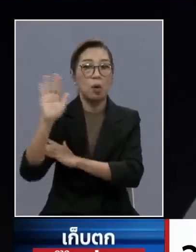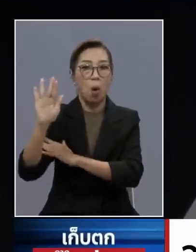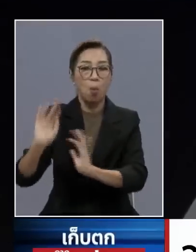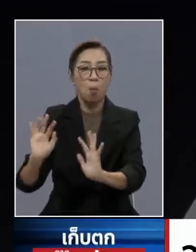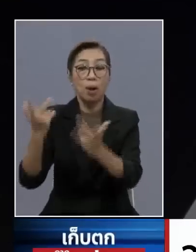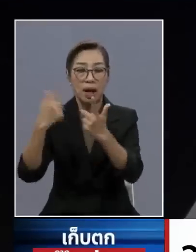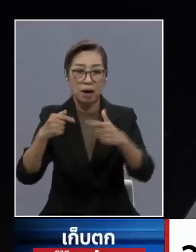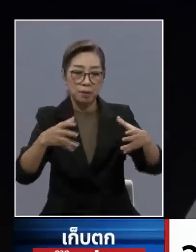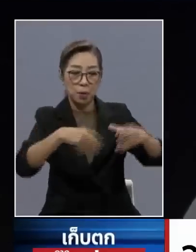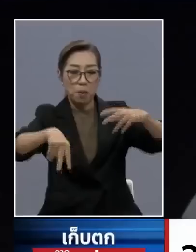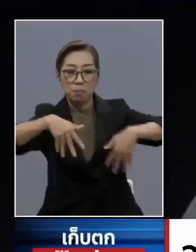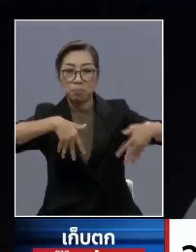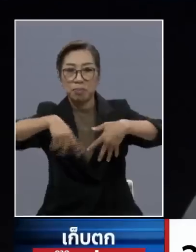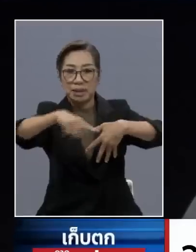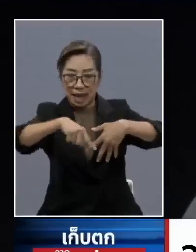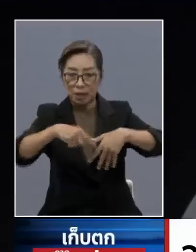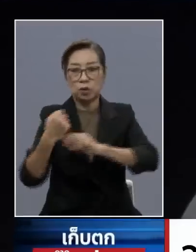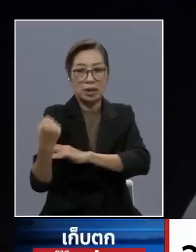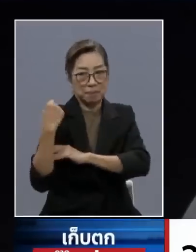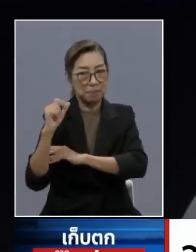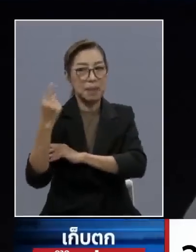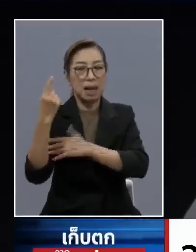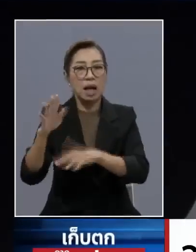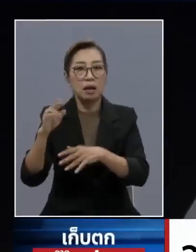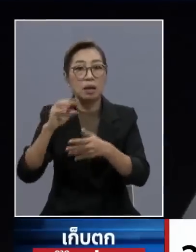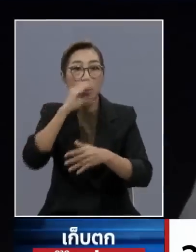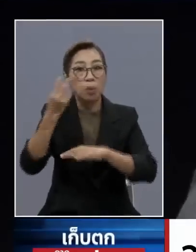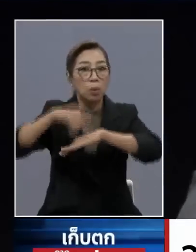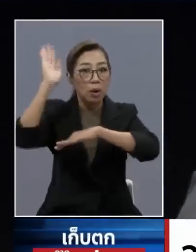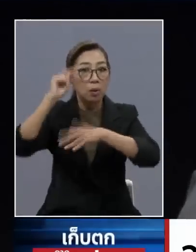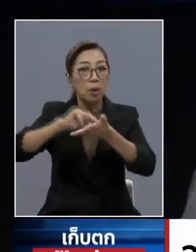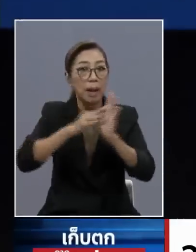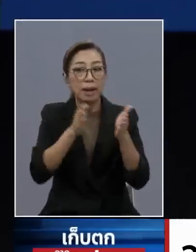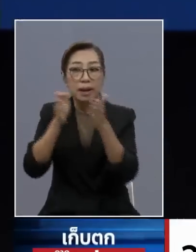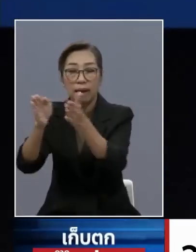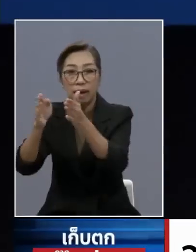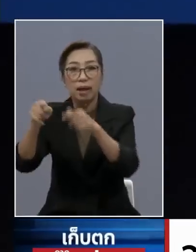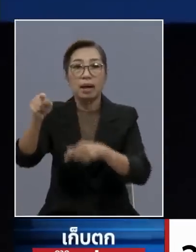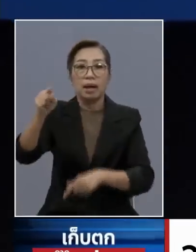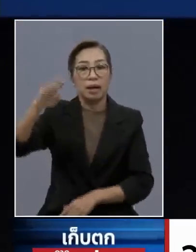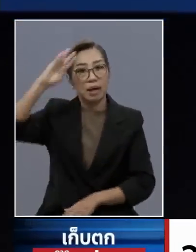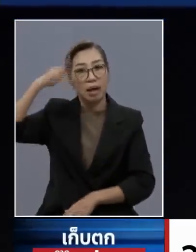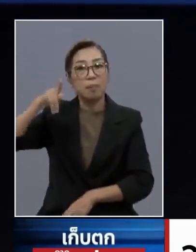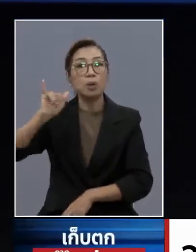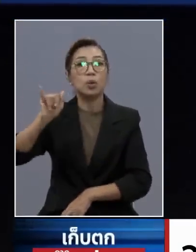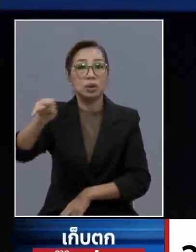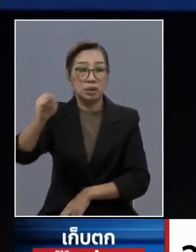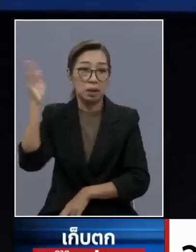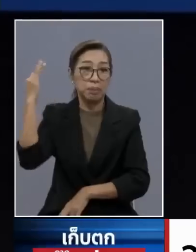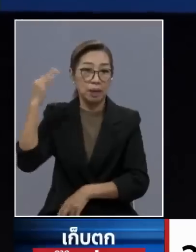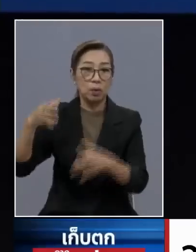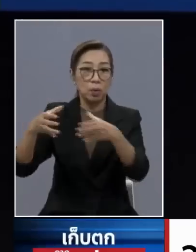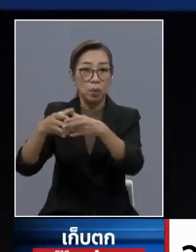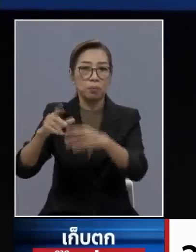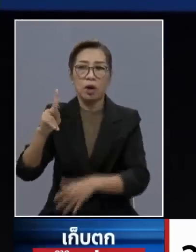ก็ดูเหมือนส่งตรงถึงพลเอกประยุทธ์จันทร์โอชาหัวหน้าคสช.ในขณะนั้นด้วยจะว่าไปแล้วนะครับในงานแถลงบันทึกข้อตกลงร่ว